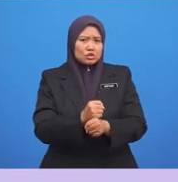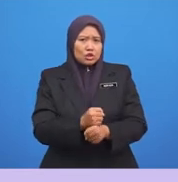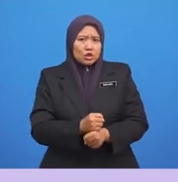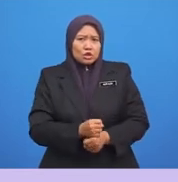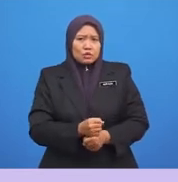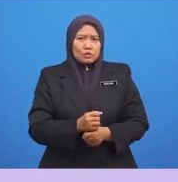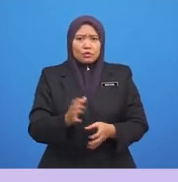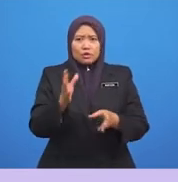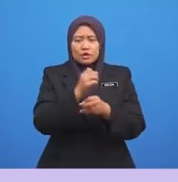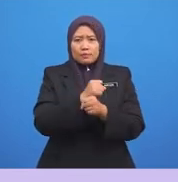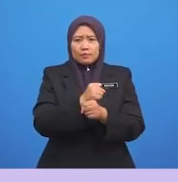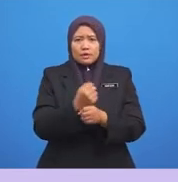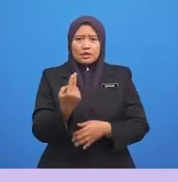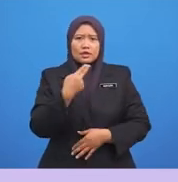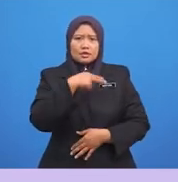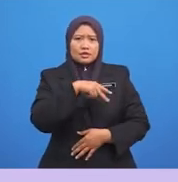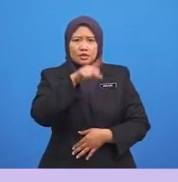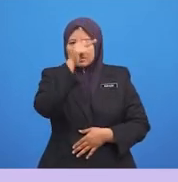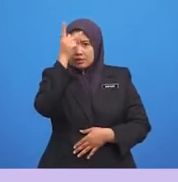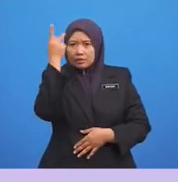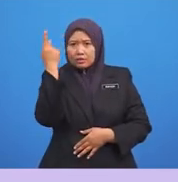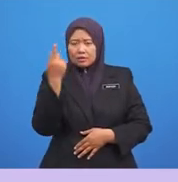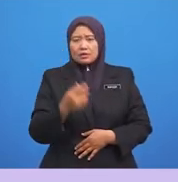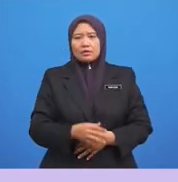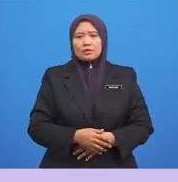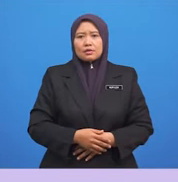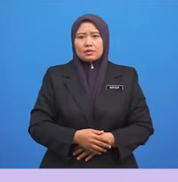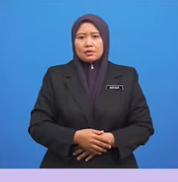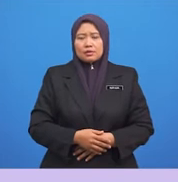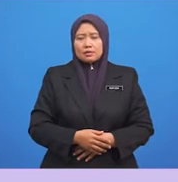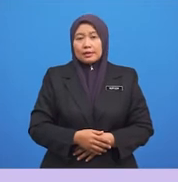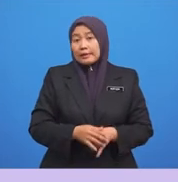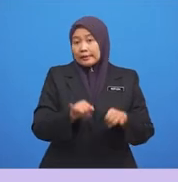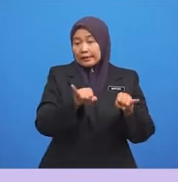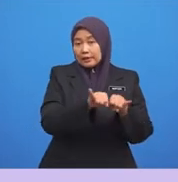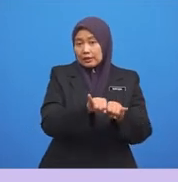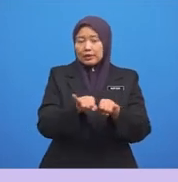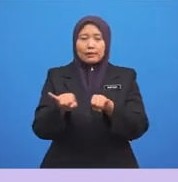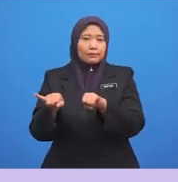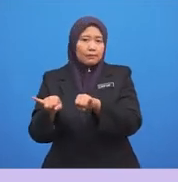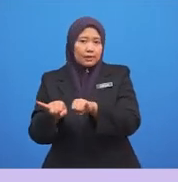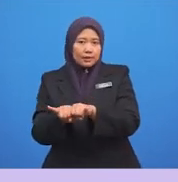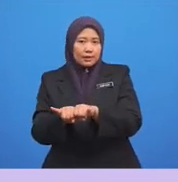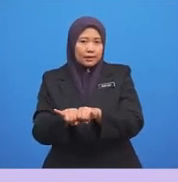untuk mendapatkan hasil. Kerana ibarat...